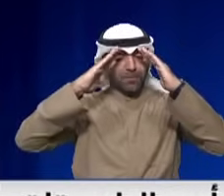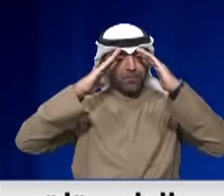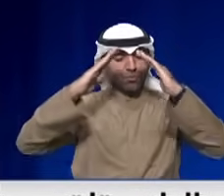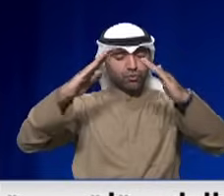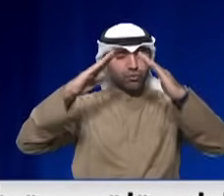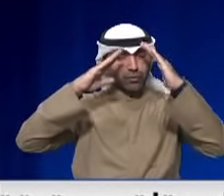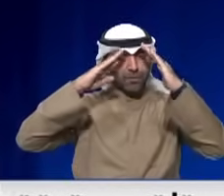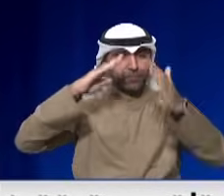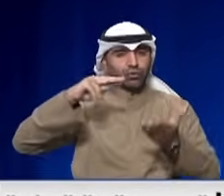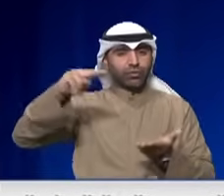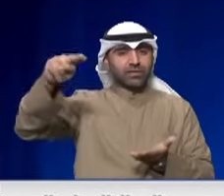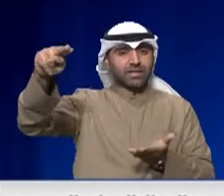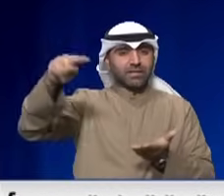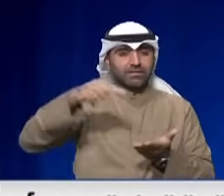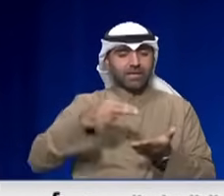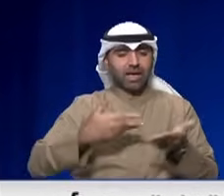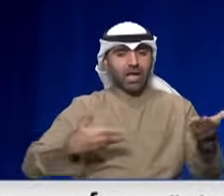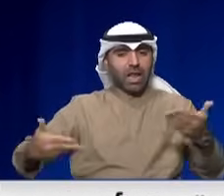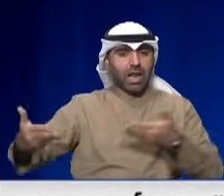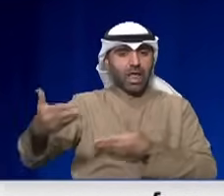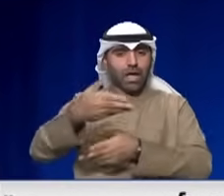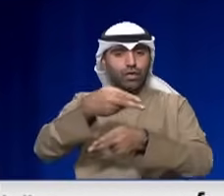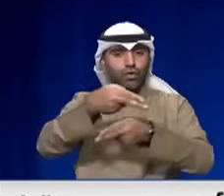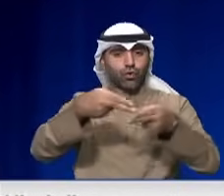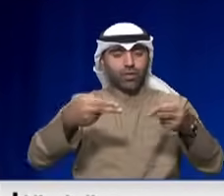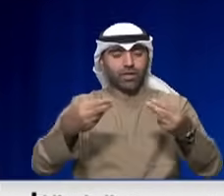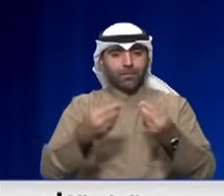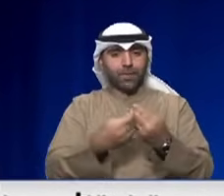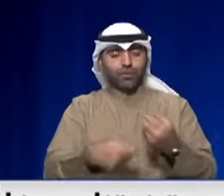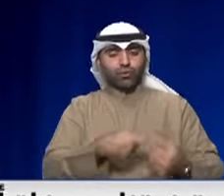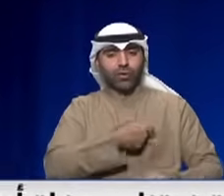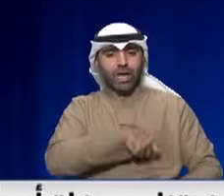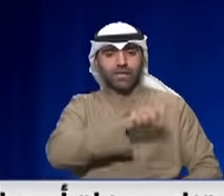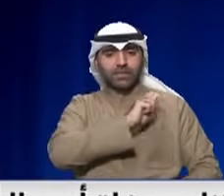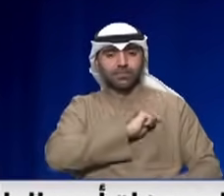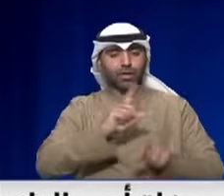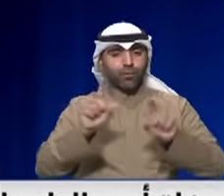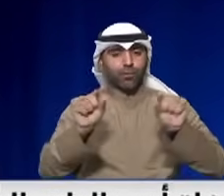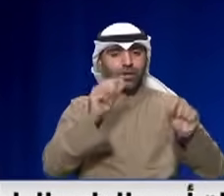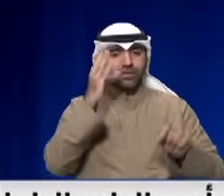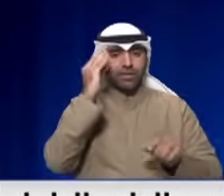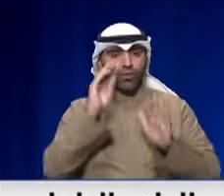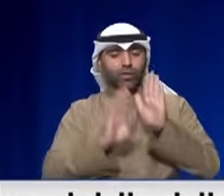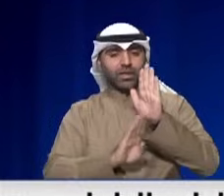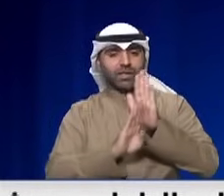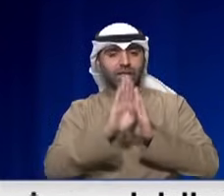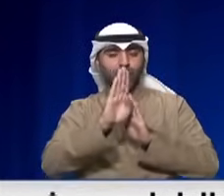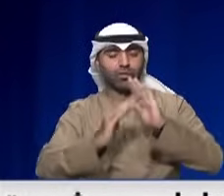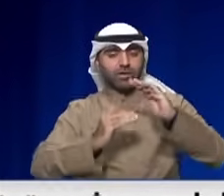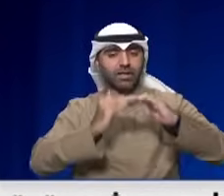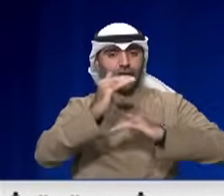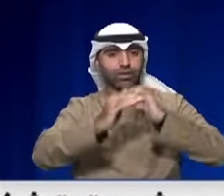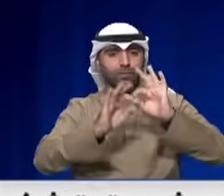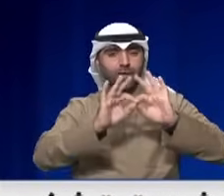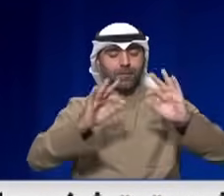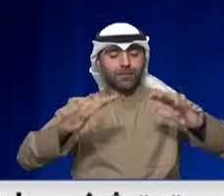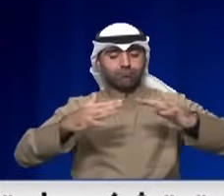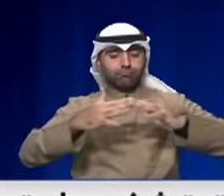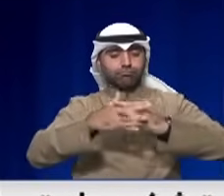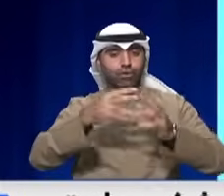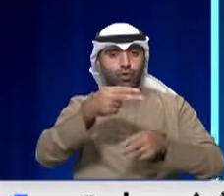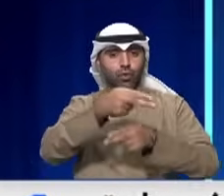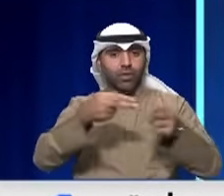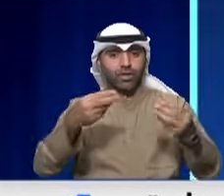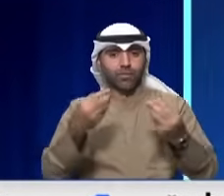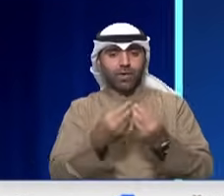لمعاليه ضمنها بالغ شكره وتقديره على ما عبر عنه من صادق مشاعر التعازي والمواساه بهذا المصاب